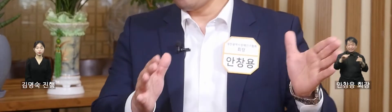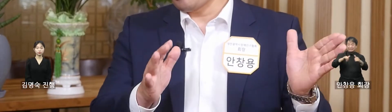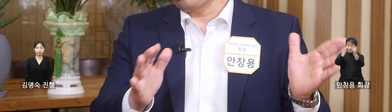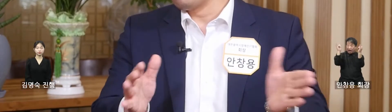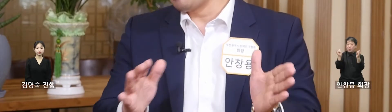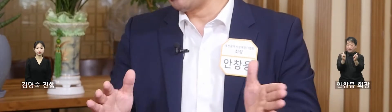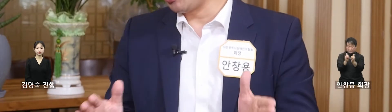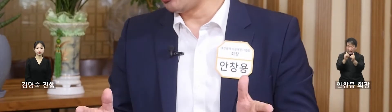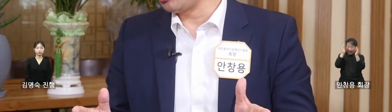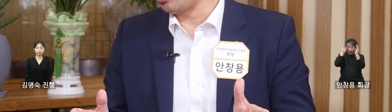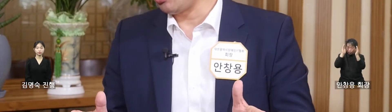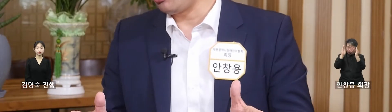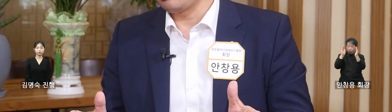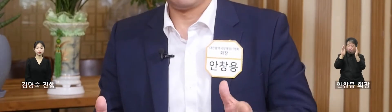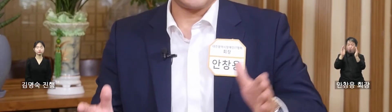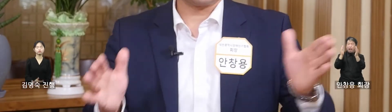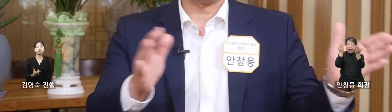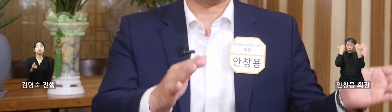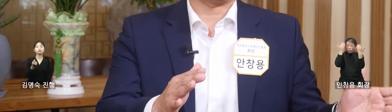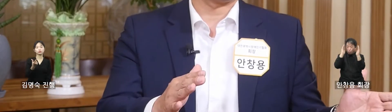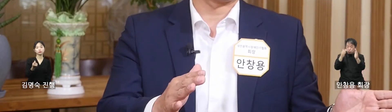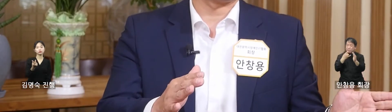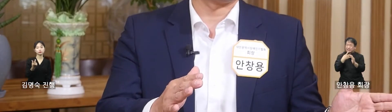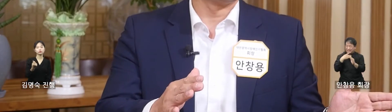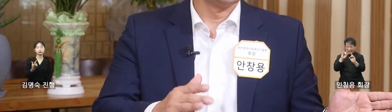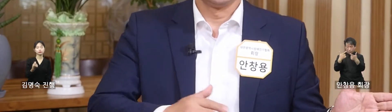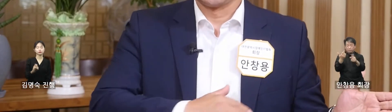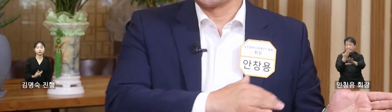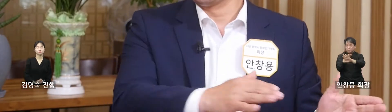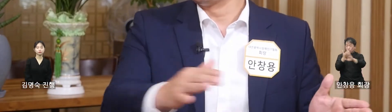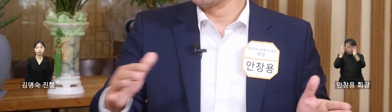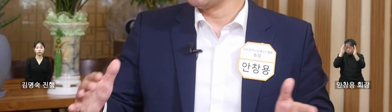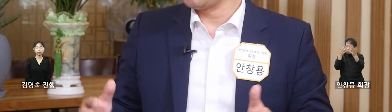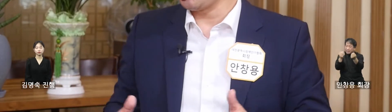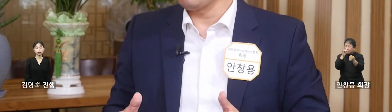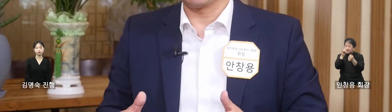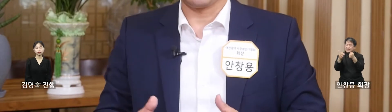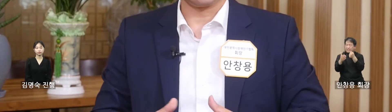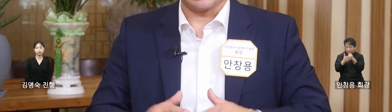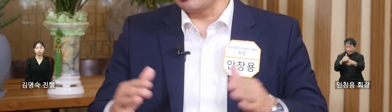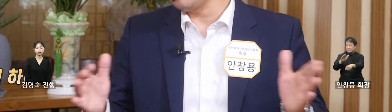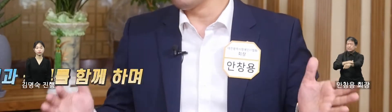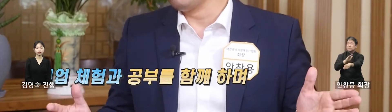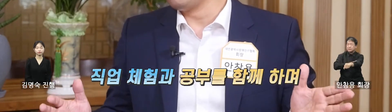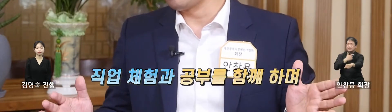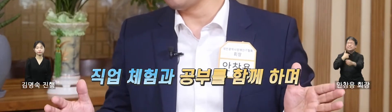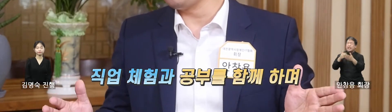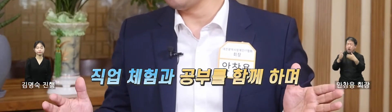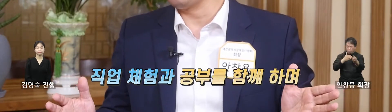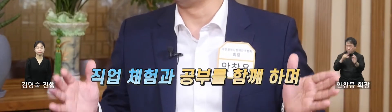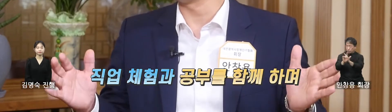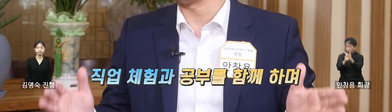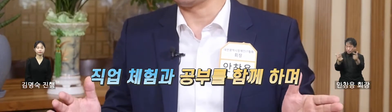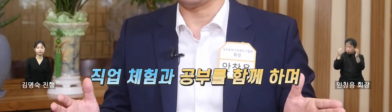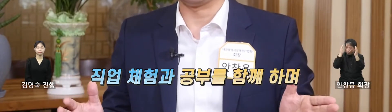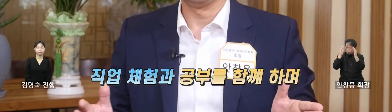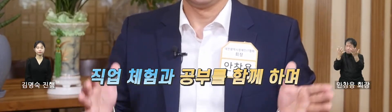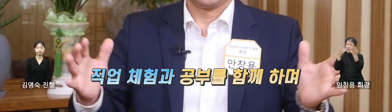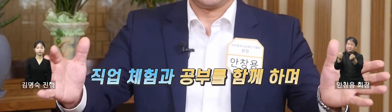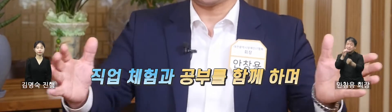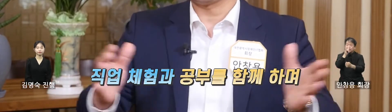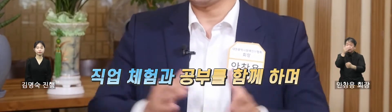사회가 학교만 공부만 있는 게 아니잖아요. 학교 밖에서도 직업적인 체험과 다양한 공부를 할 수 있는 게 너무